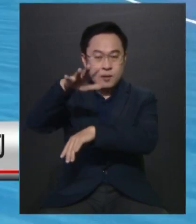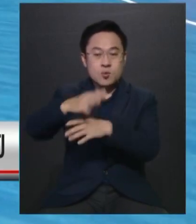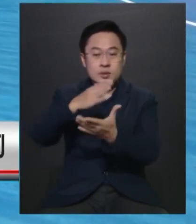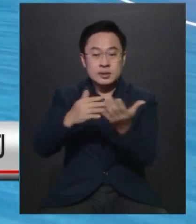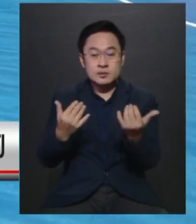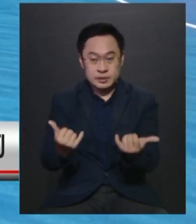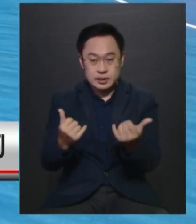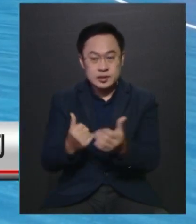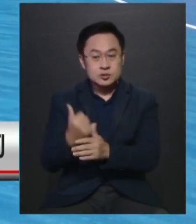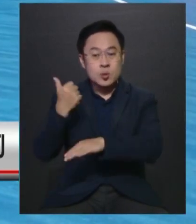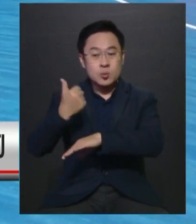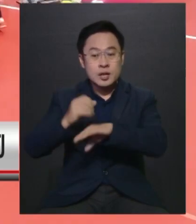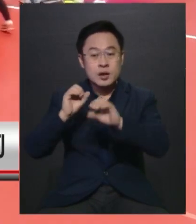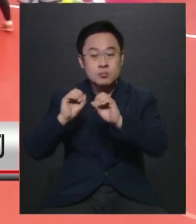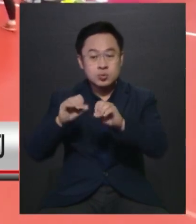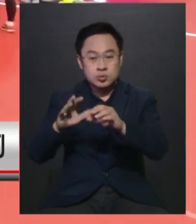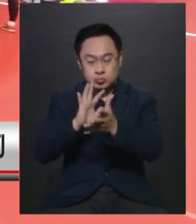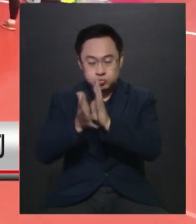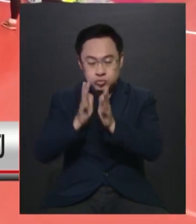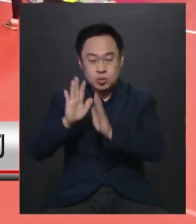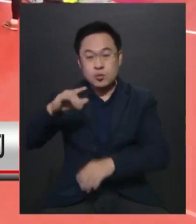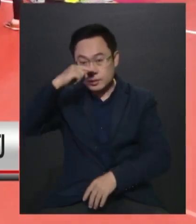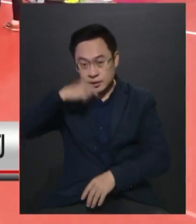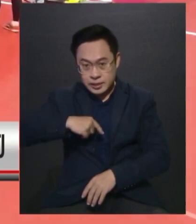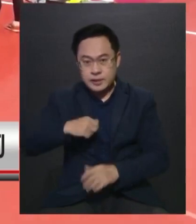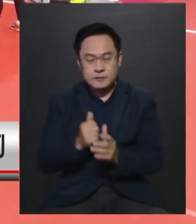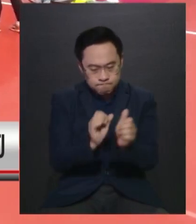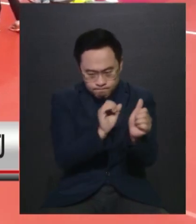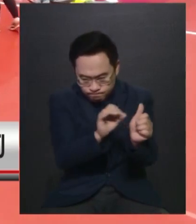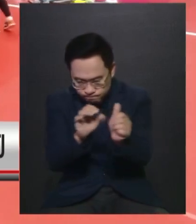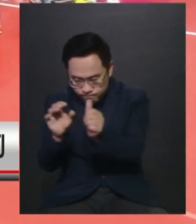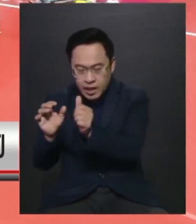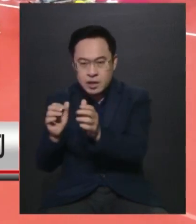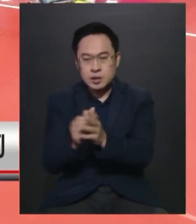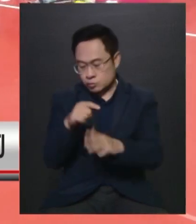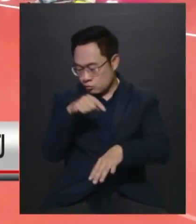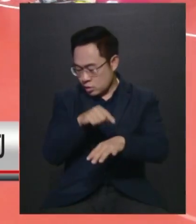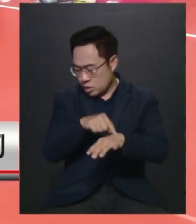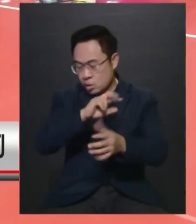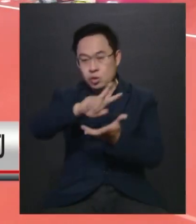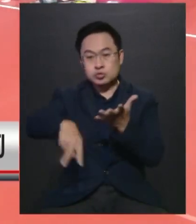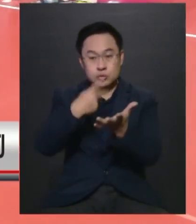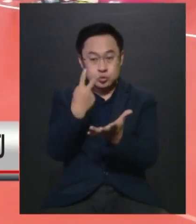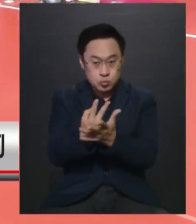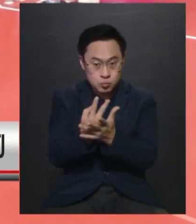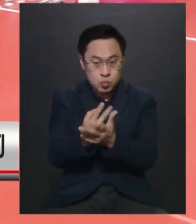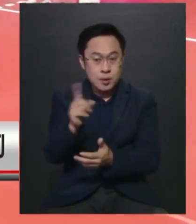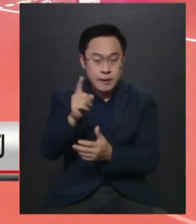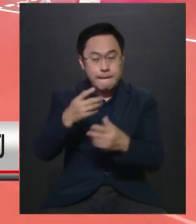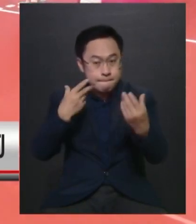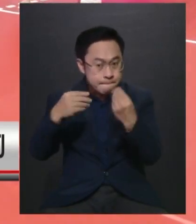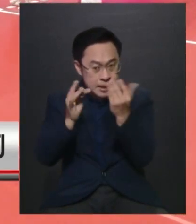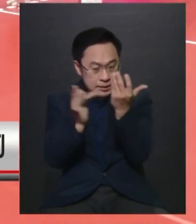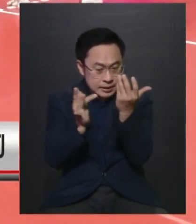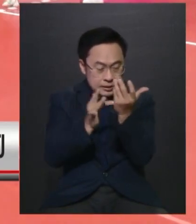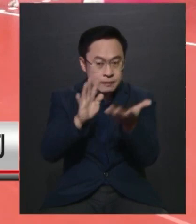ของกุนซือใหญ่อย่างโค้ชถึกสุรพงษ์พลายอยู่วงค่ะก็ใช้เวลาติวเข้มจำนวน2ชั่วโมงด้วยกันเน้นไปเรื่องของการปรับแท็กติก